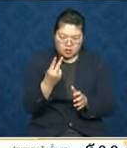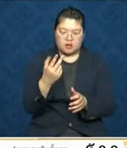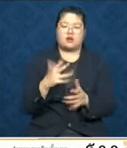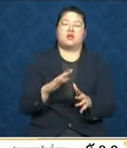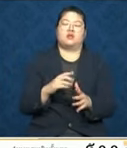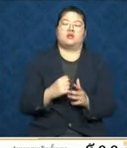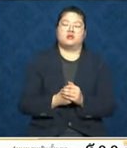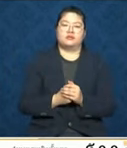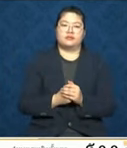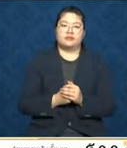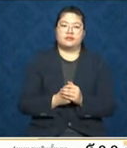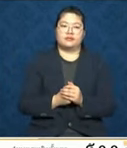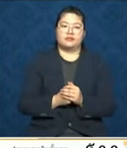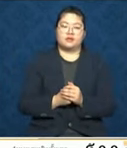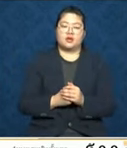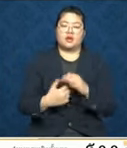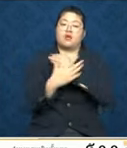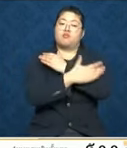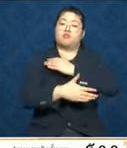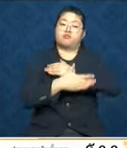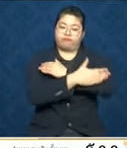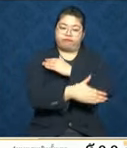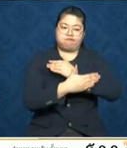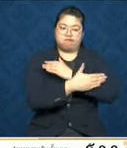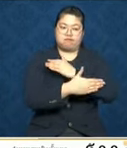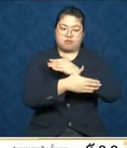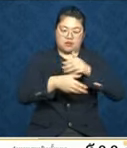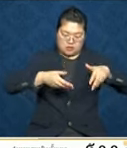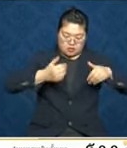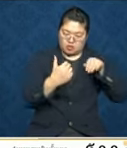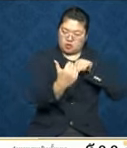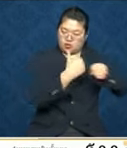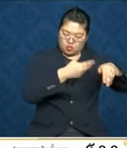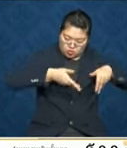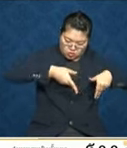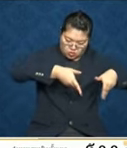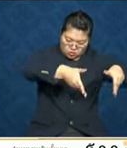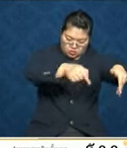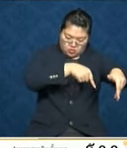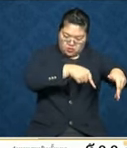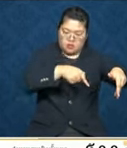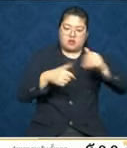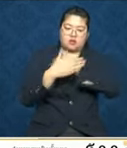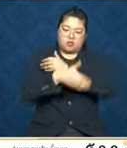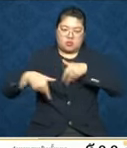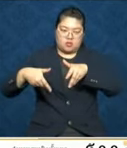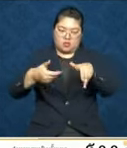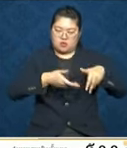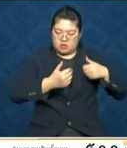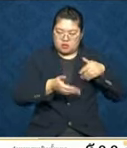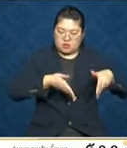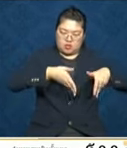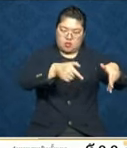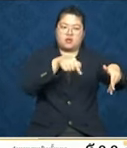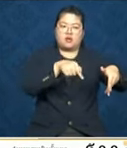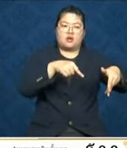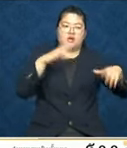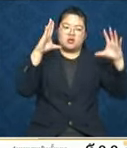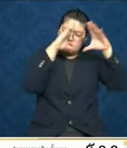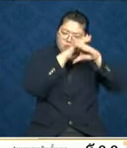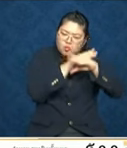2รอบครับคือเรื่องเรียบทางรถไฟตลิ่งชันครับก็ทั้งไม่มีฟุตบาทนะครับค่อนข้างอันตรายเพราะมีรถมอเตอร์ไซค์ย้อนเลนบ่อยครับแล้วต้องดูสภาพตอนกลางคืนสิ